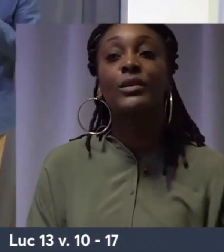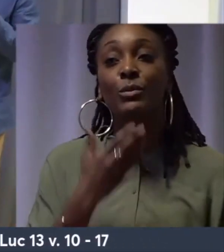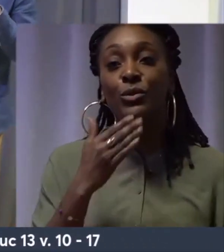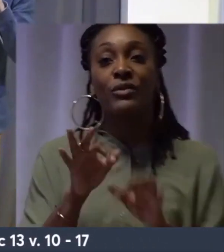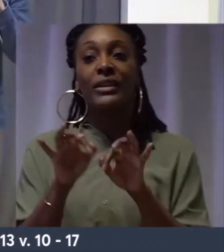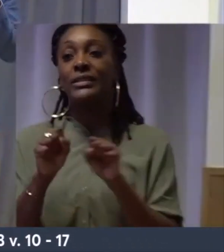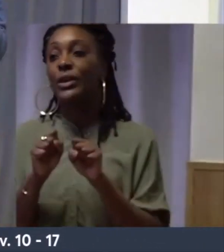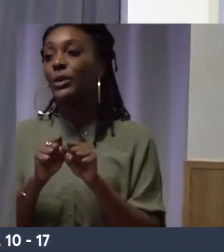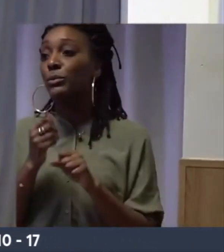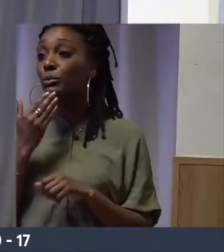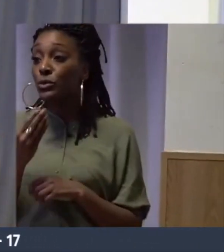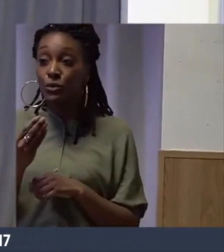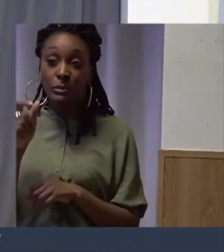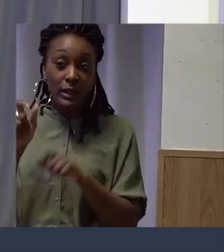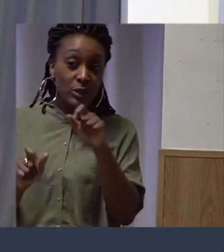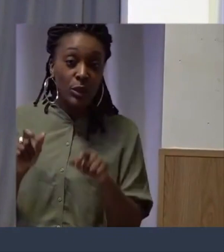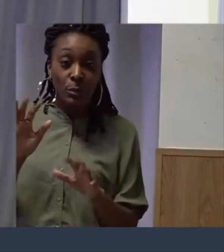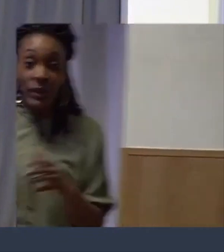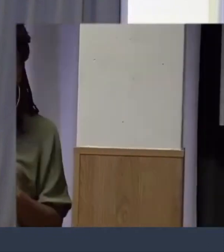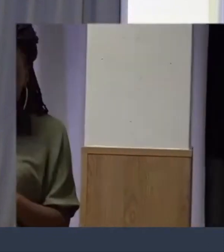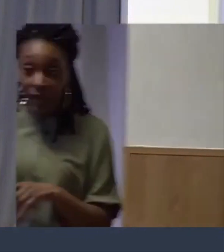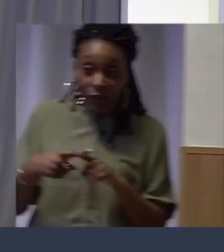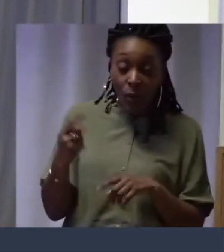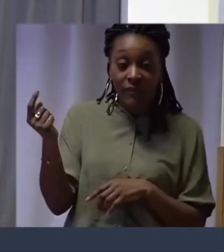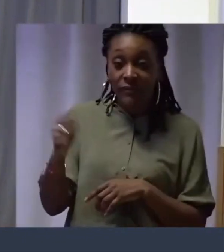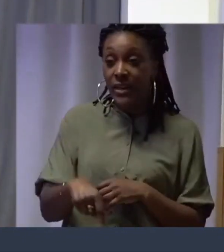Bonjour frères et sœurs, bonjour à vous qui peut-être êtes là pour la première fois.